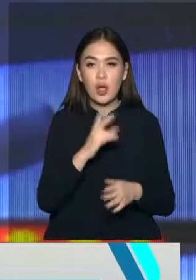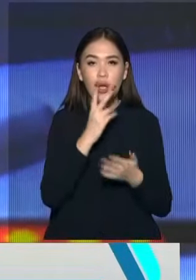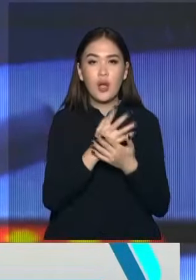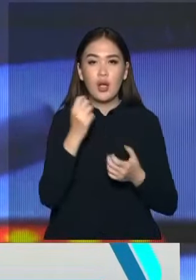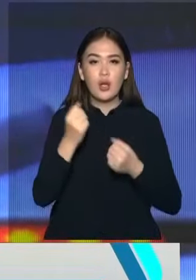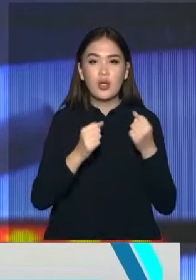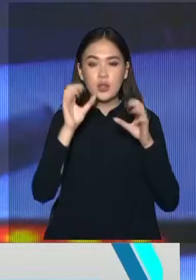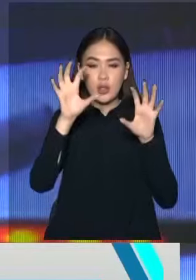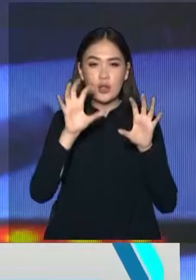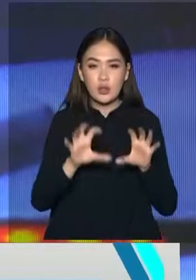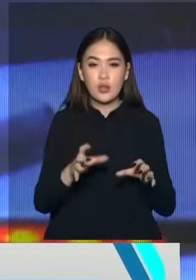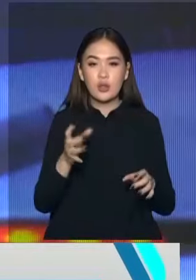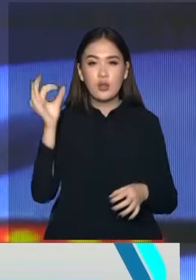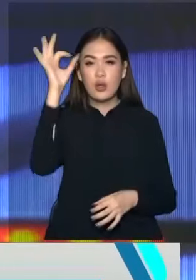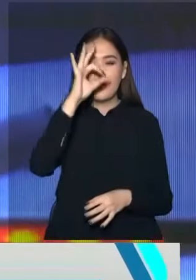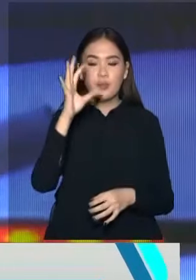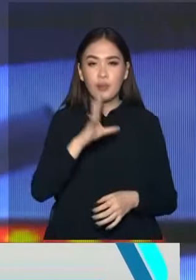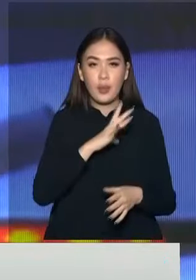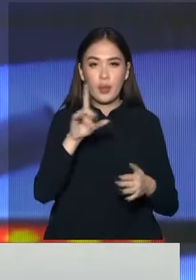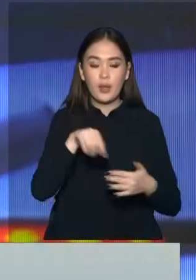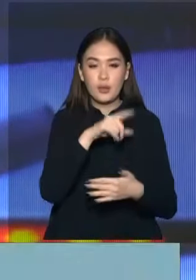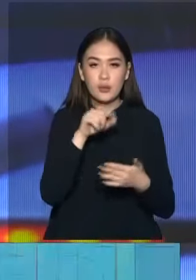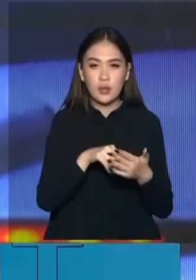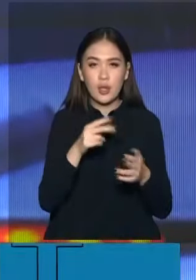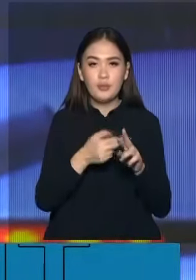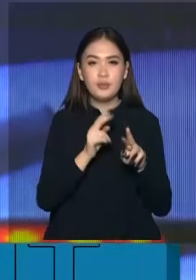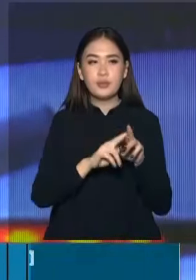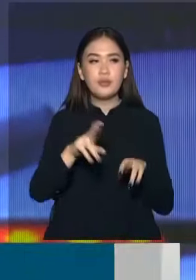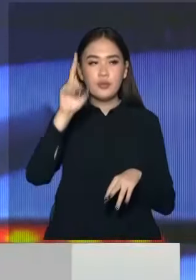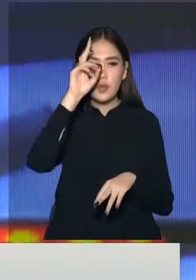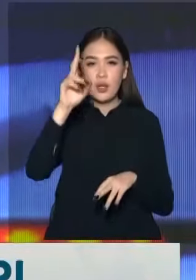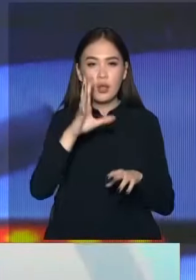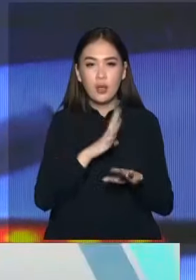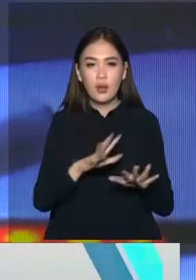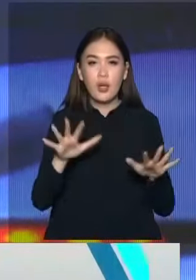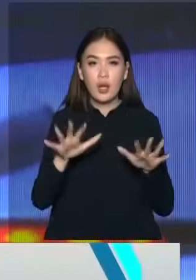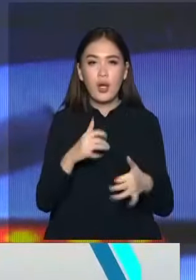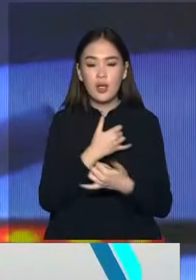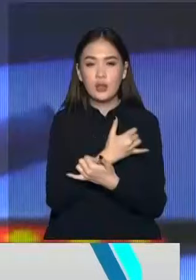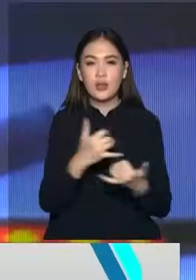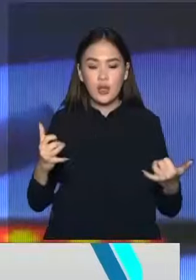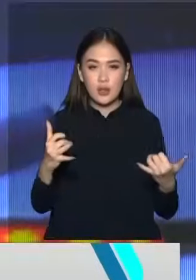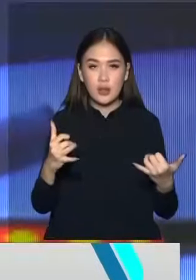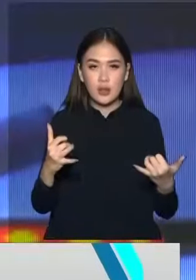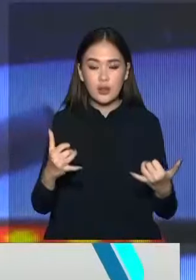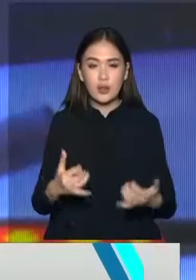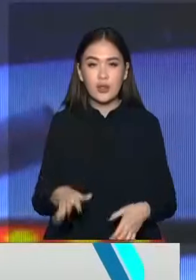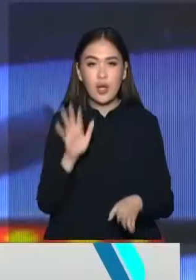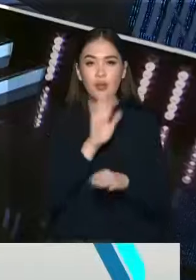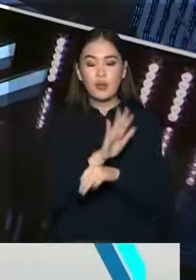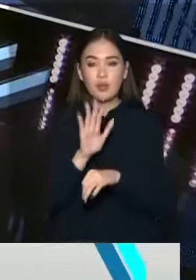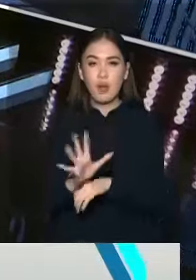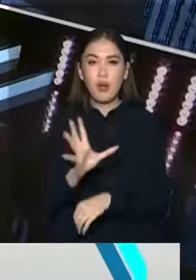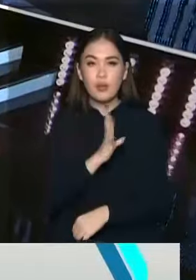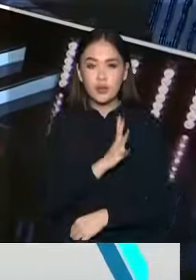құралдарын заңдастыру жөнінде сұрақтар туындаған болатын және мемлекеттік органдарға арнайы тапсырма берген